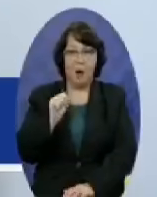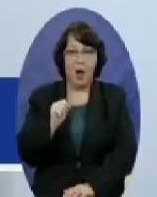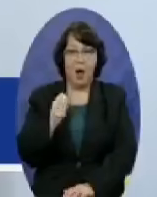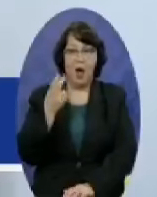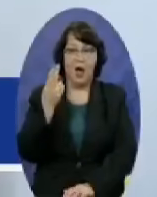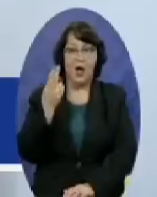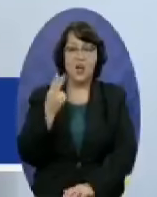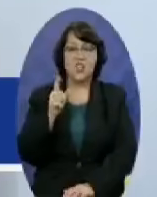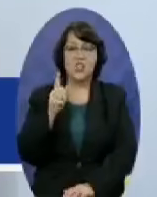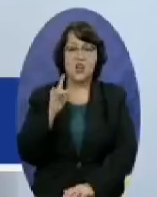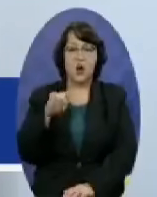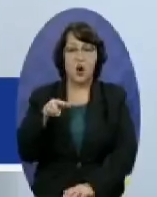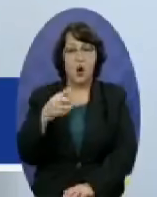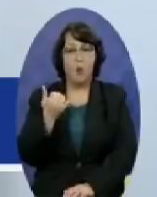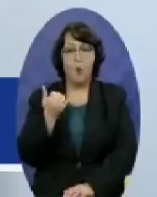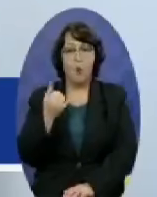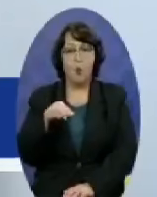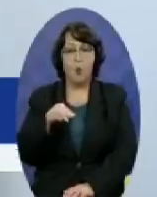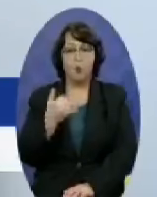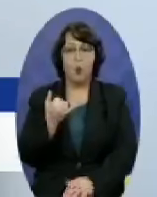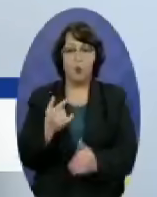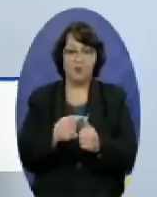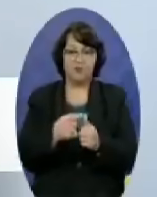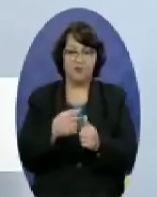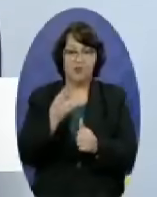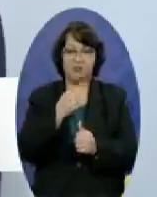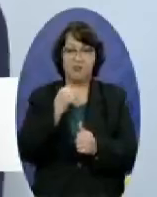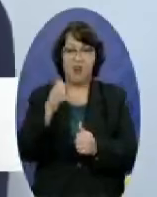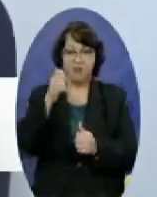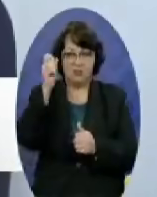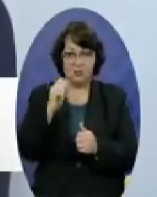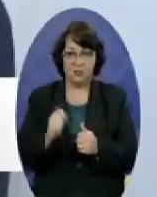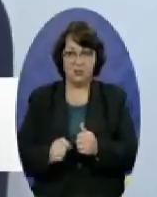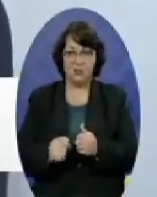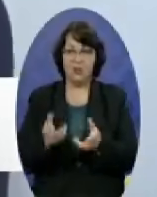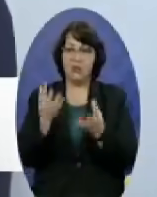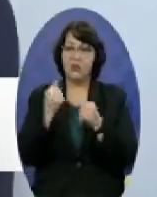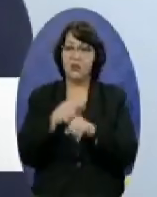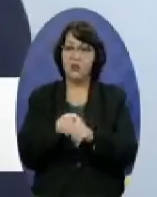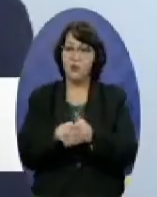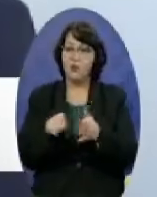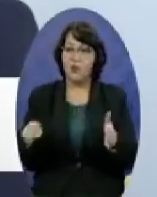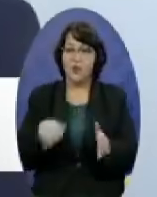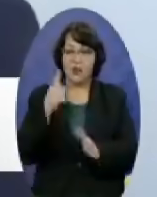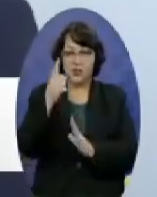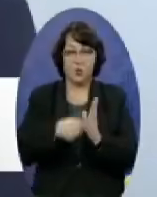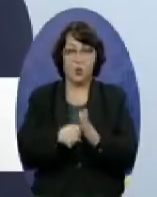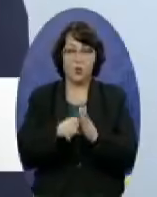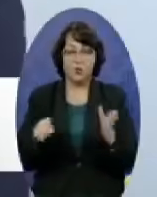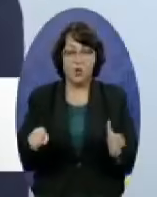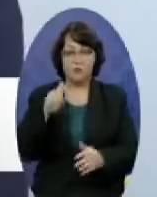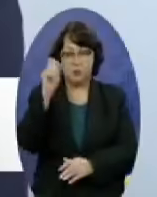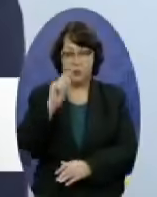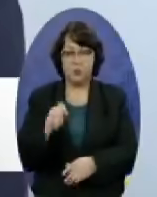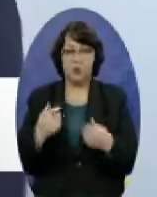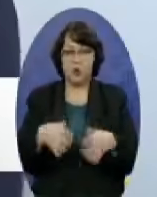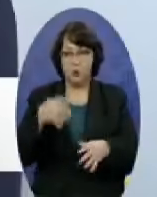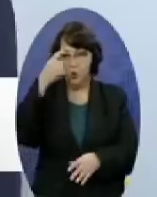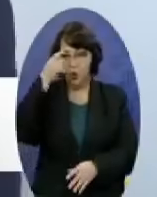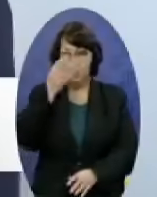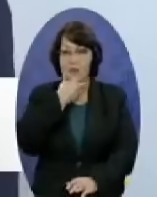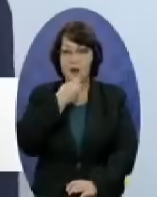байгаа. Яг энэ уралдаанд оролцохын тулд хэдийн хугацаанд бичсэн? Сарын хугацаанд бичсэн. Монголын сайхан бичгтэн улсын